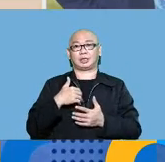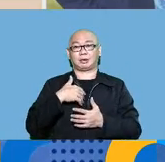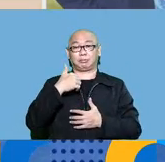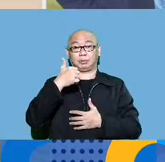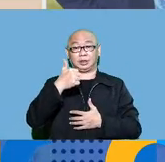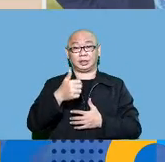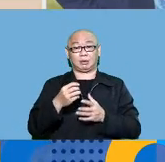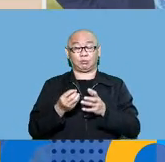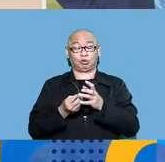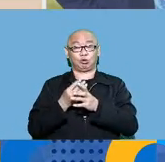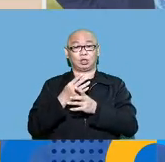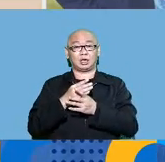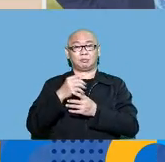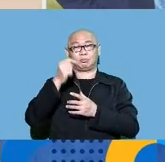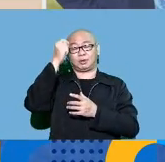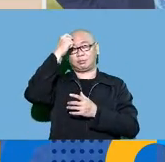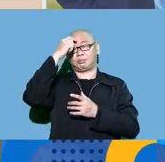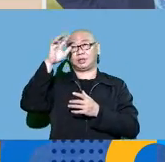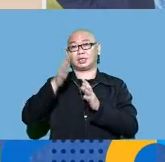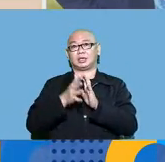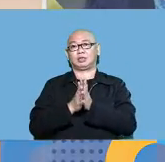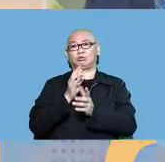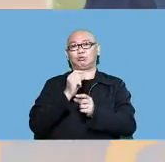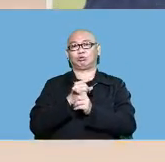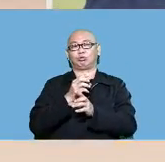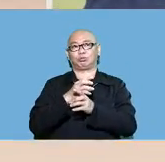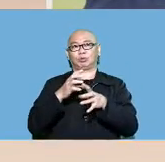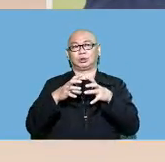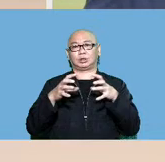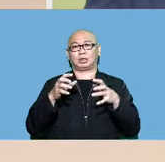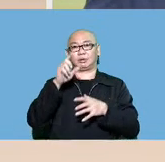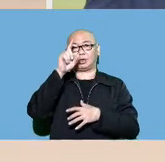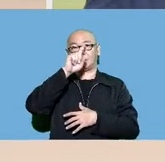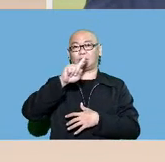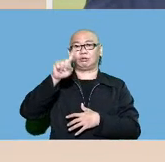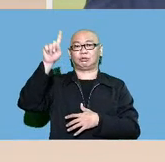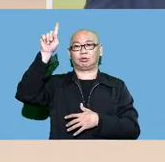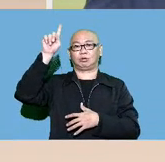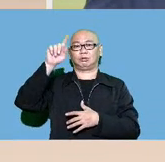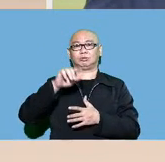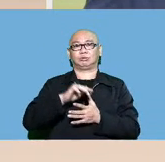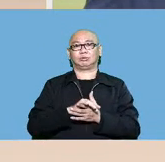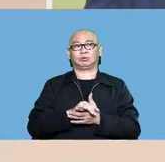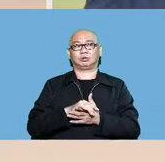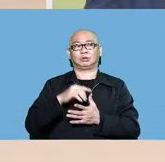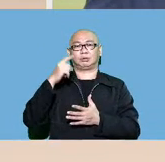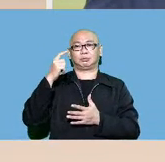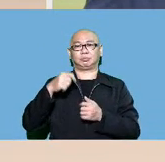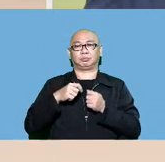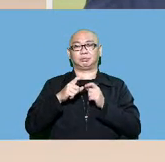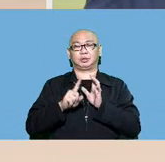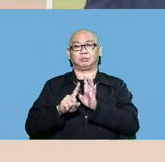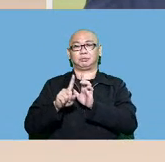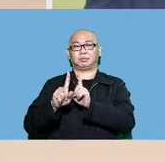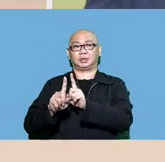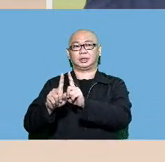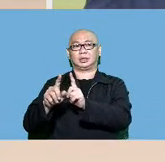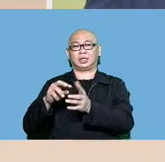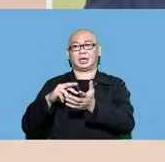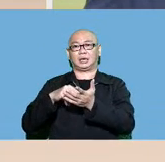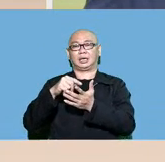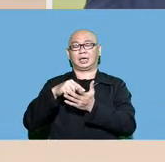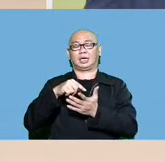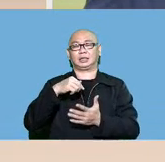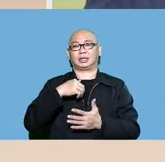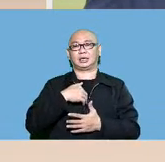dapat mewujudkan mimpi menjadi guru besar. Semoga Allah Subhanahu wa taala senantiasa membimbing langkah saya untuk